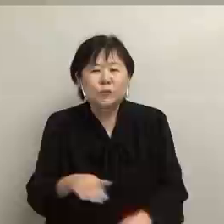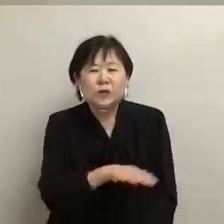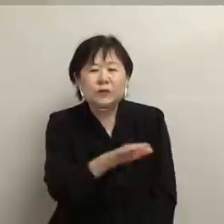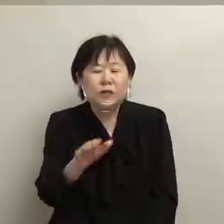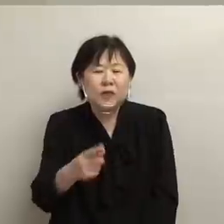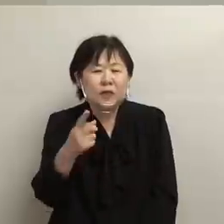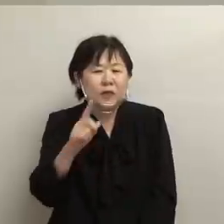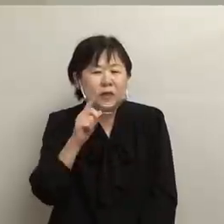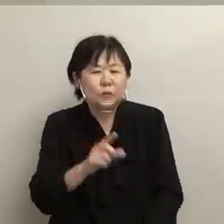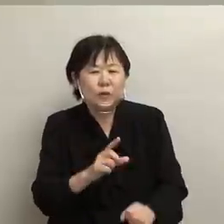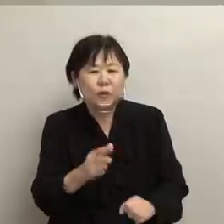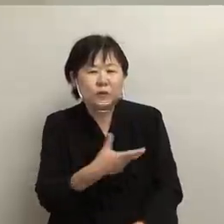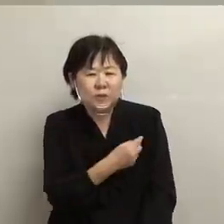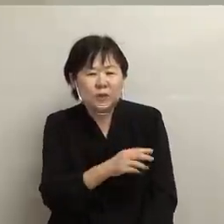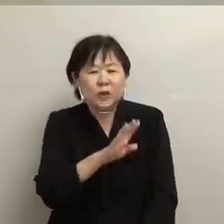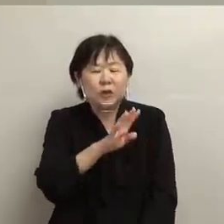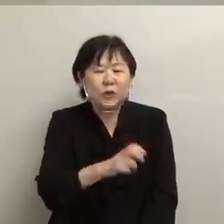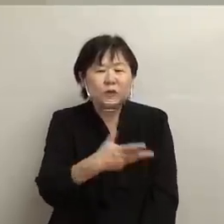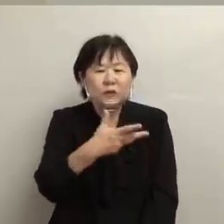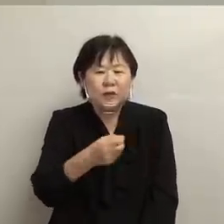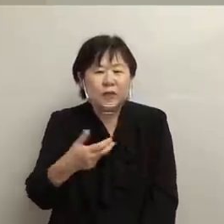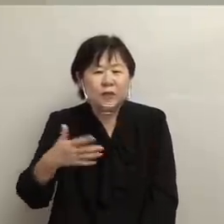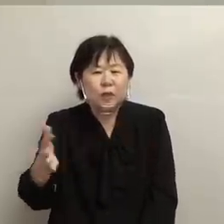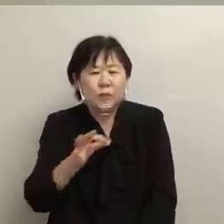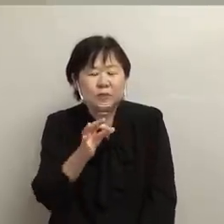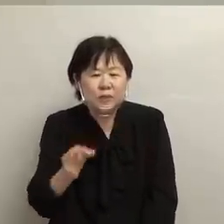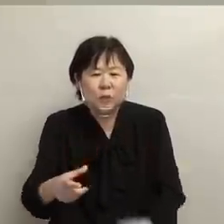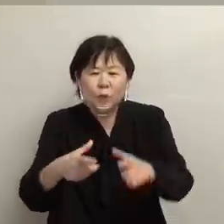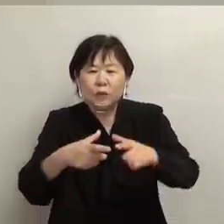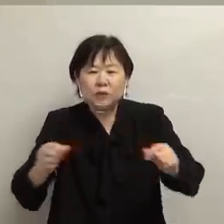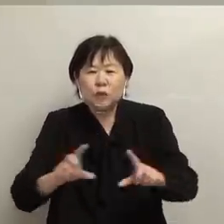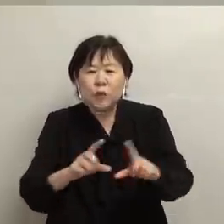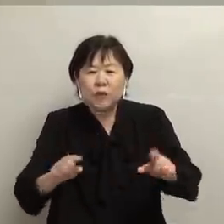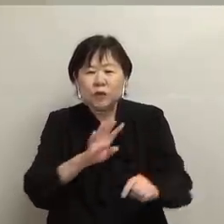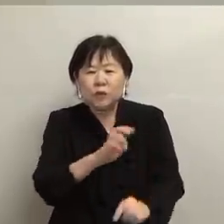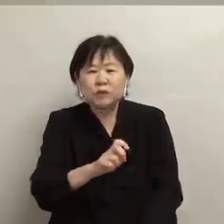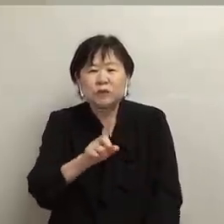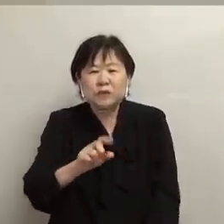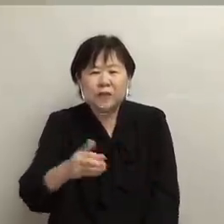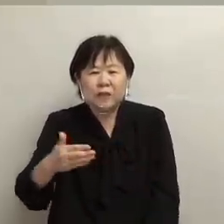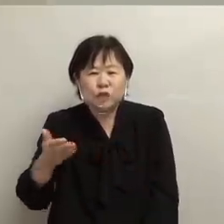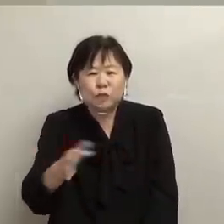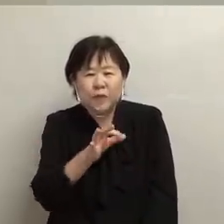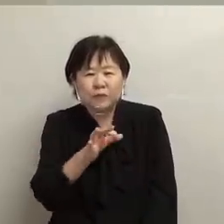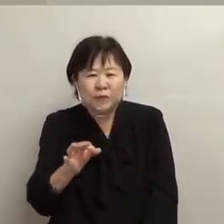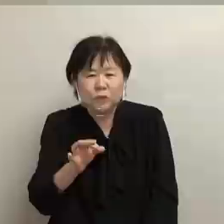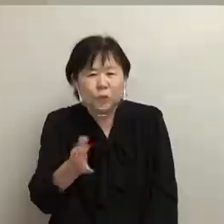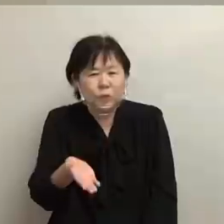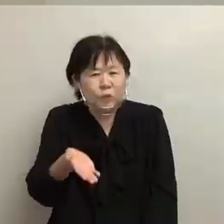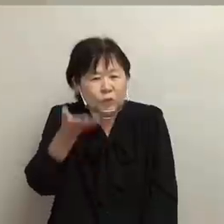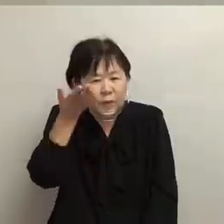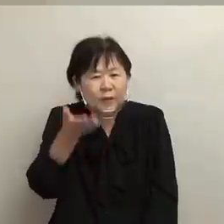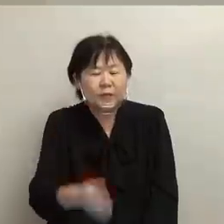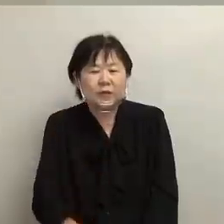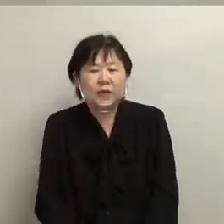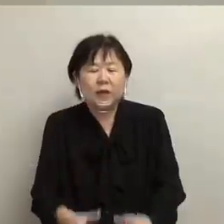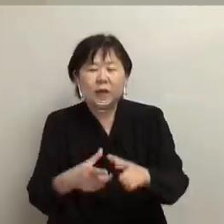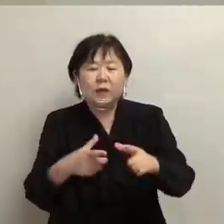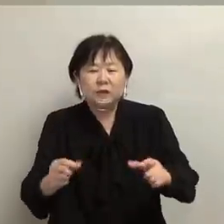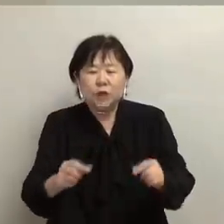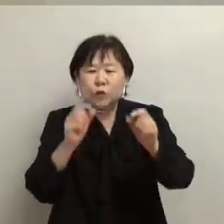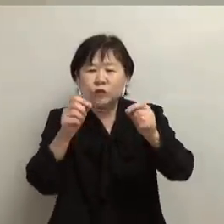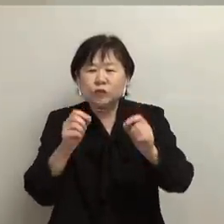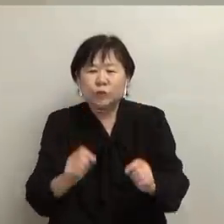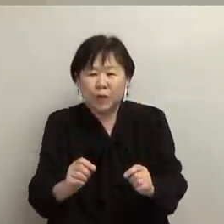1回目の接種は48で70%全国平均の41.98%を上回っています全国順位は